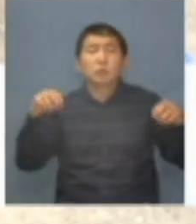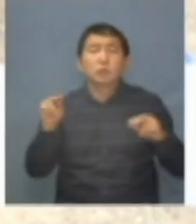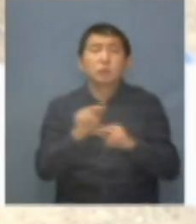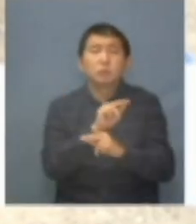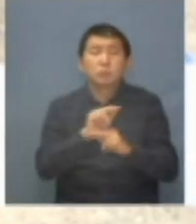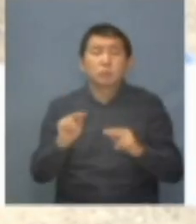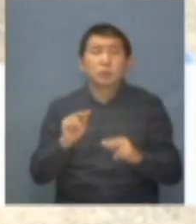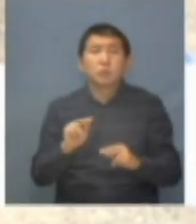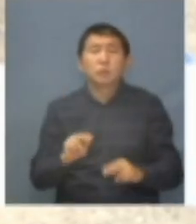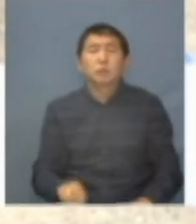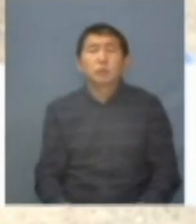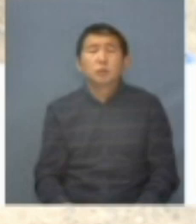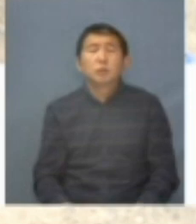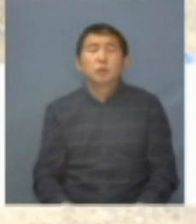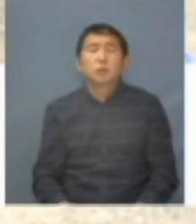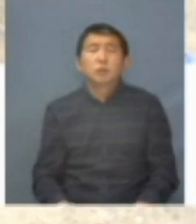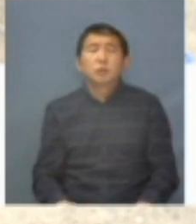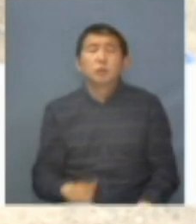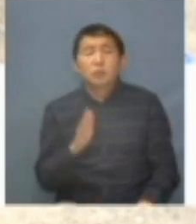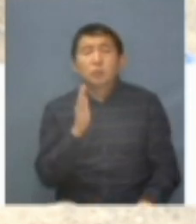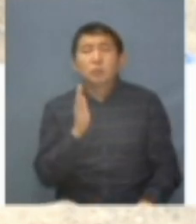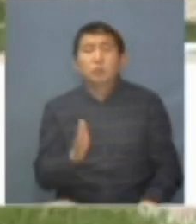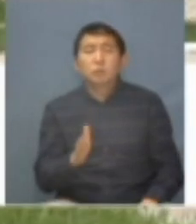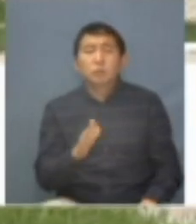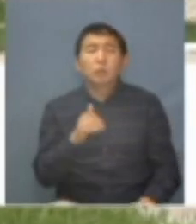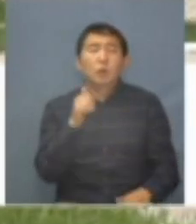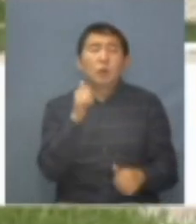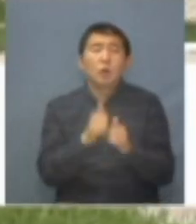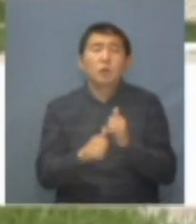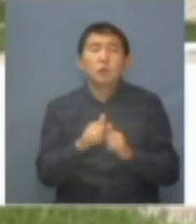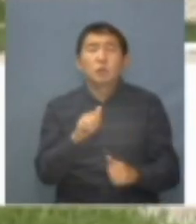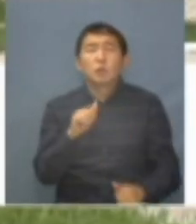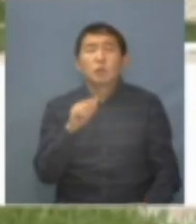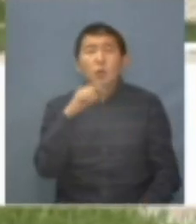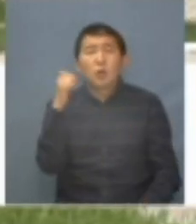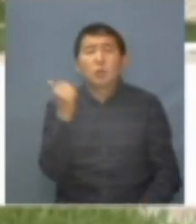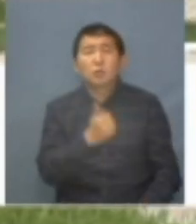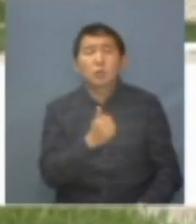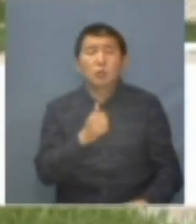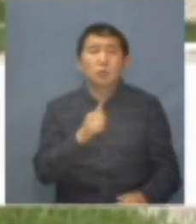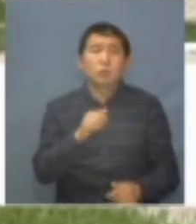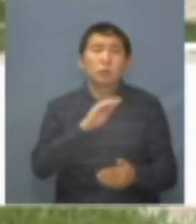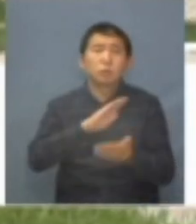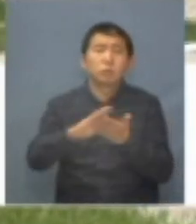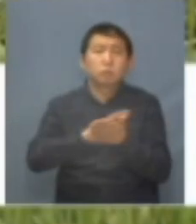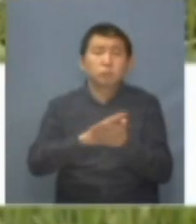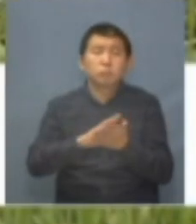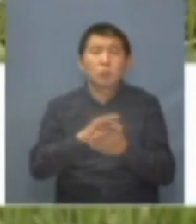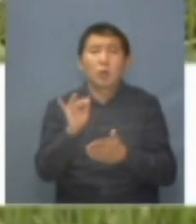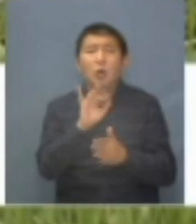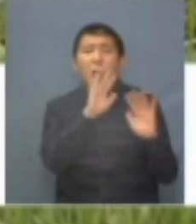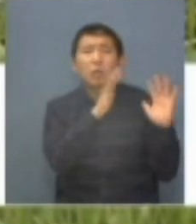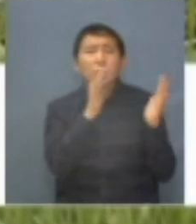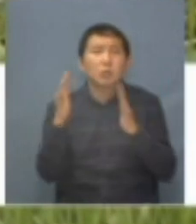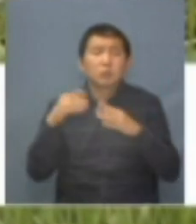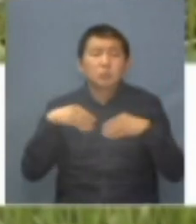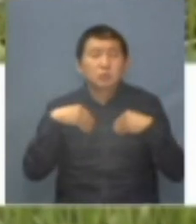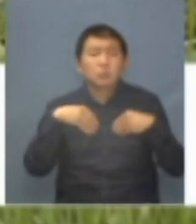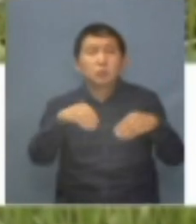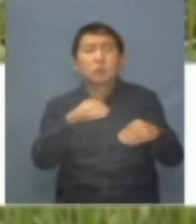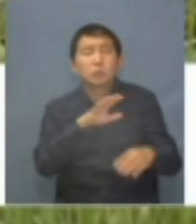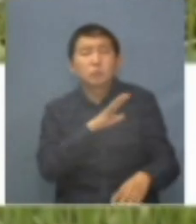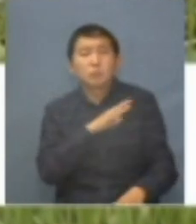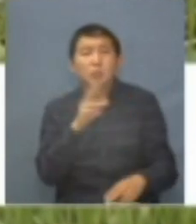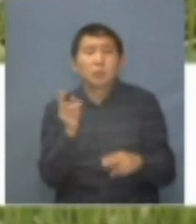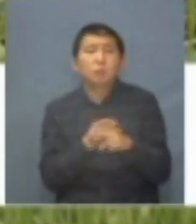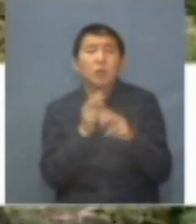ету жұмыстары қарқын алған. Үнемі сенбіліктер өткізіп, гүл егу, көше отырғызуда назардан тыс қалмады. Аудан орталығындағы